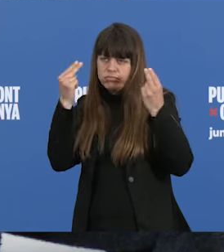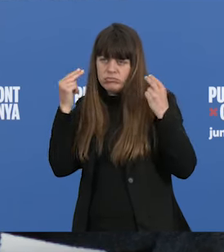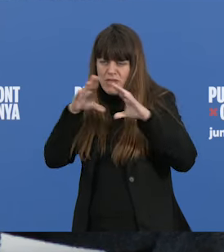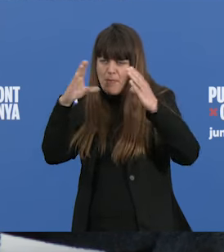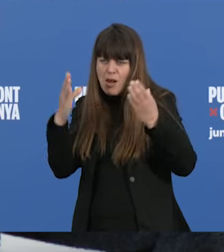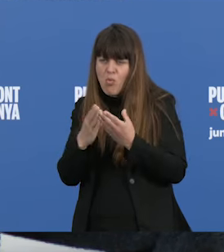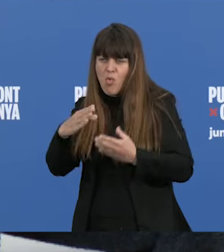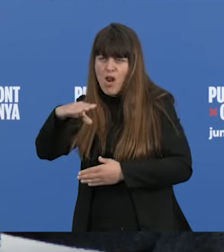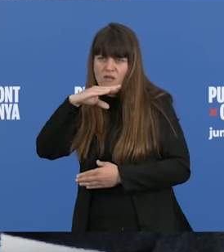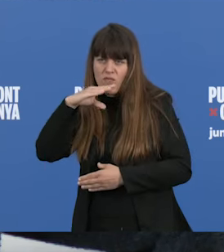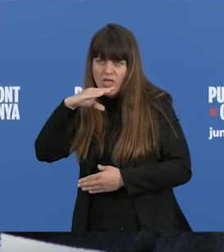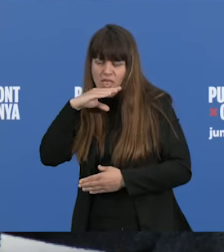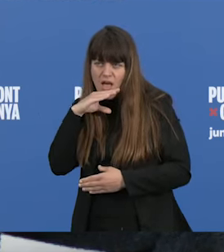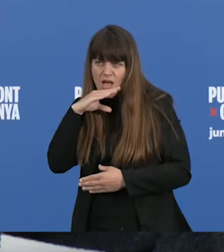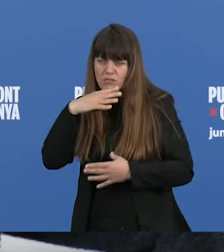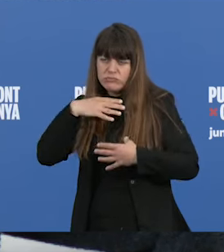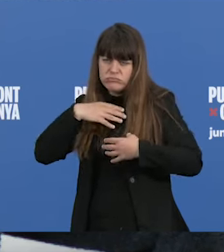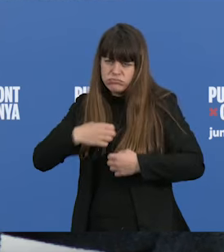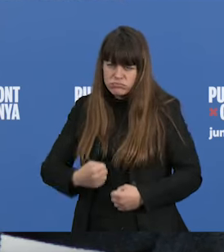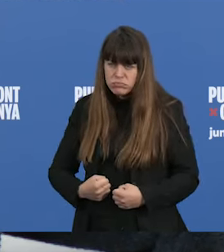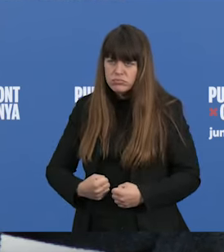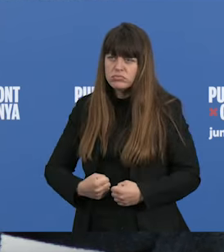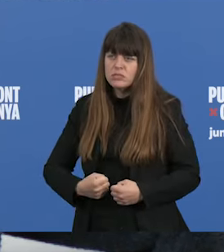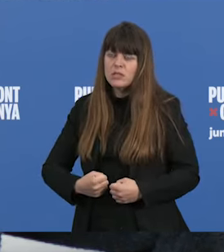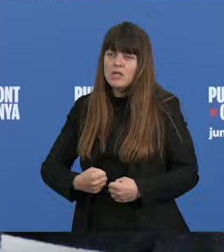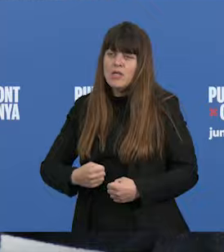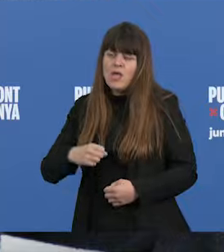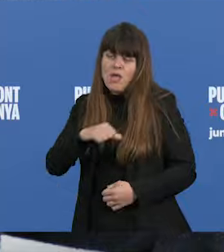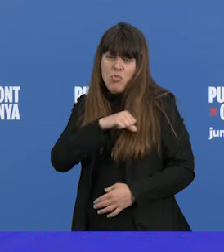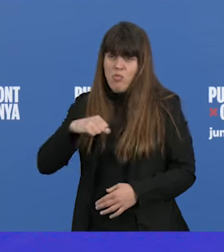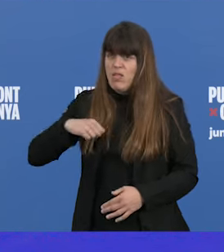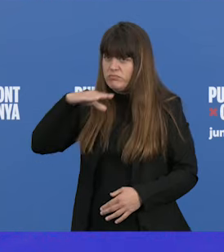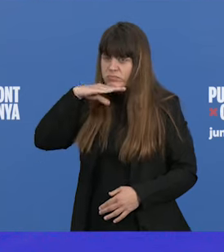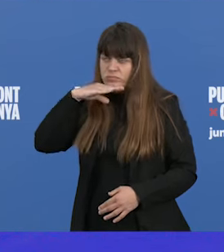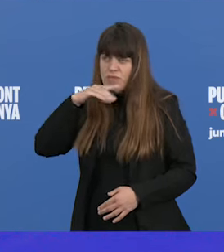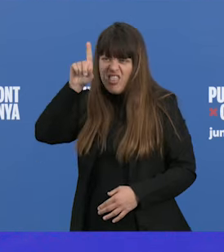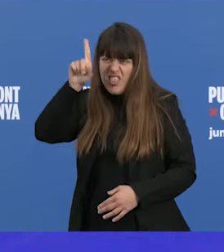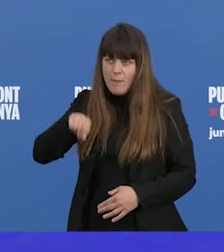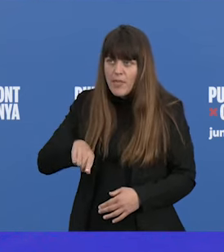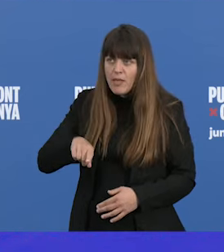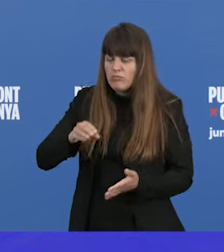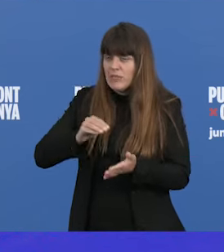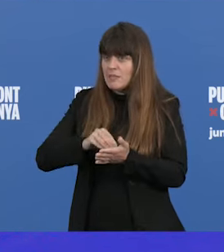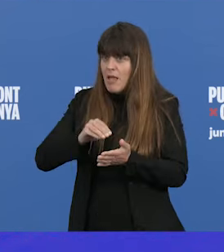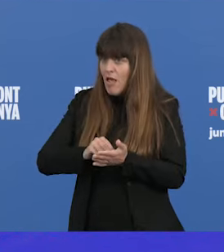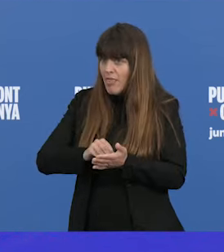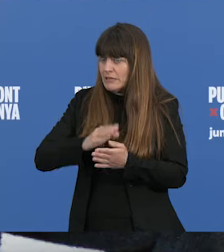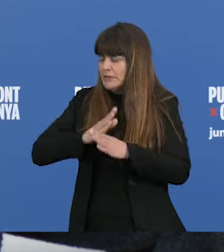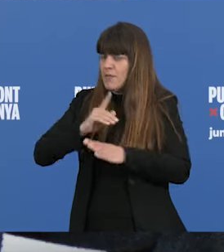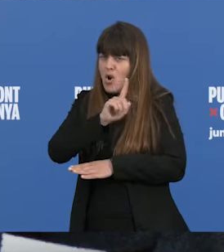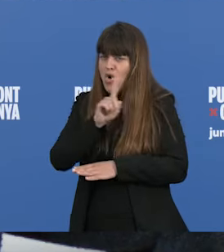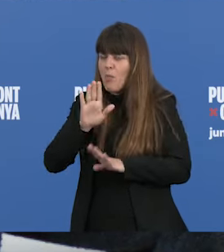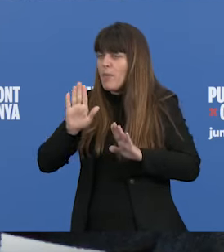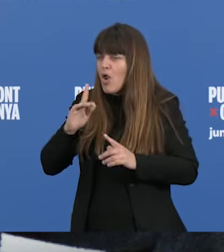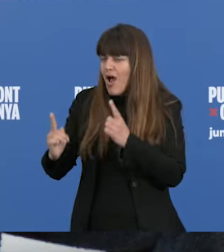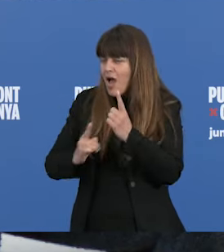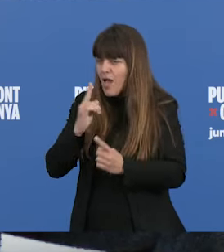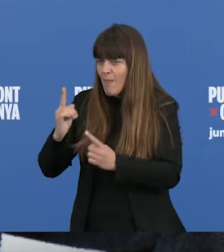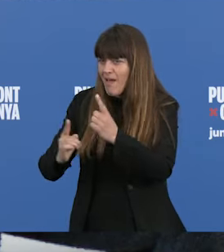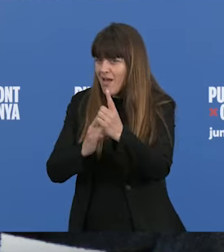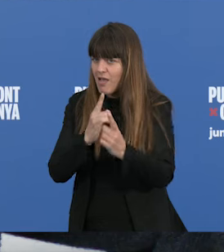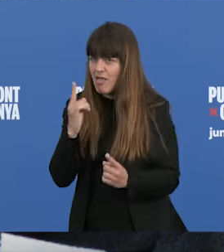resignar-te, la d'estar enfadat amb el món, la d'estar enfadat amb tu mateix. I fins i tot m'atreviria a dir que sovint,